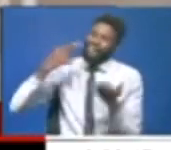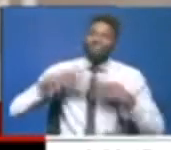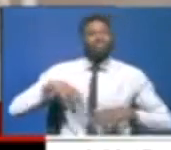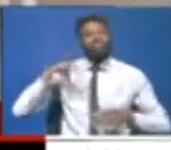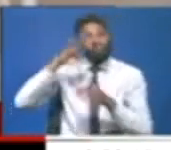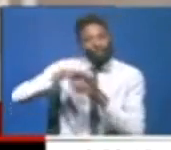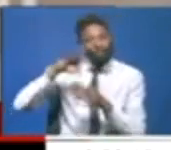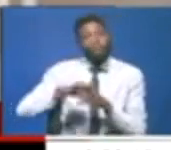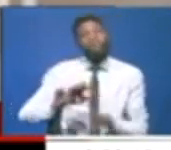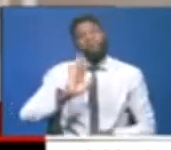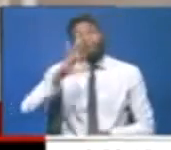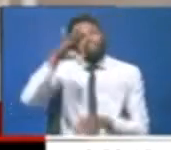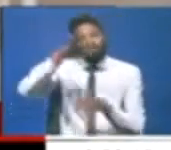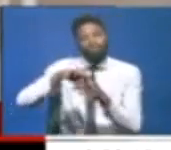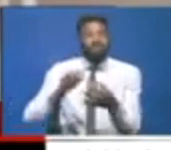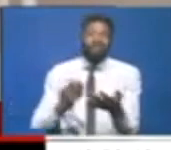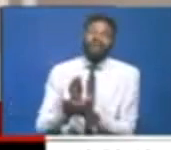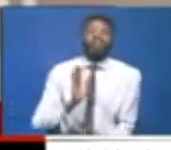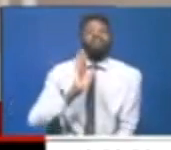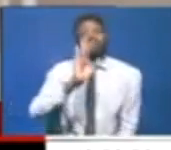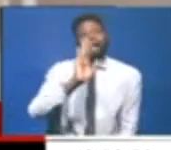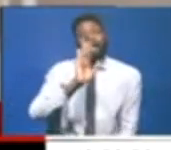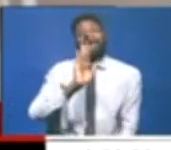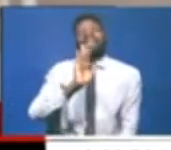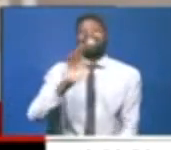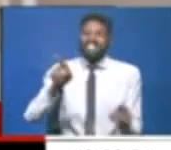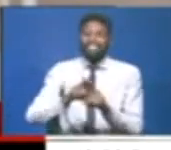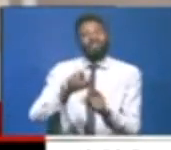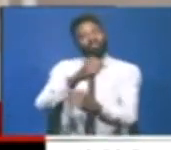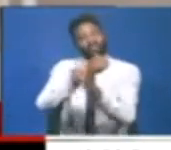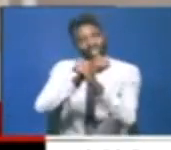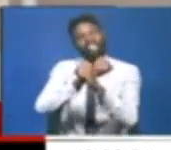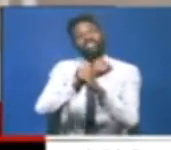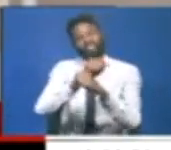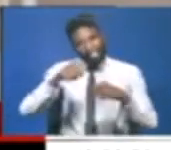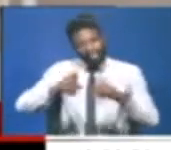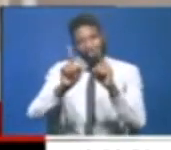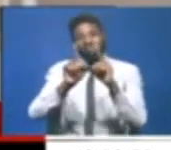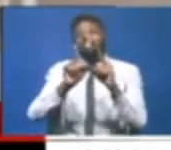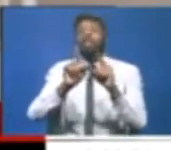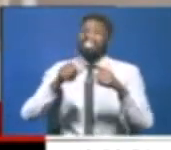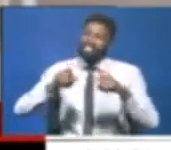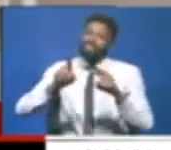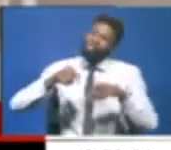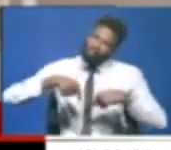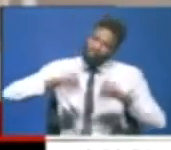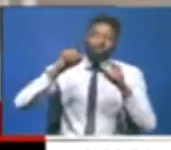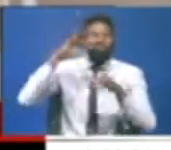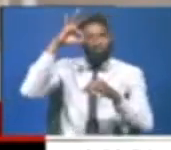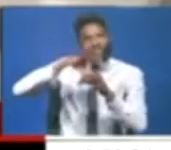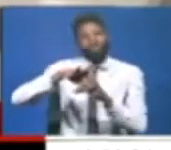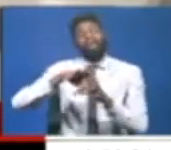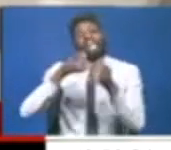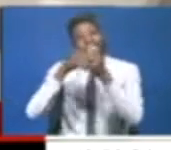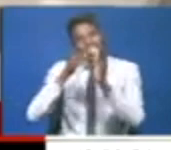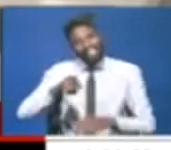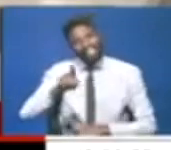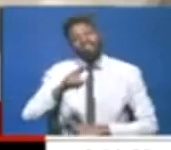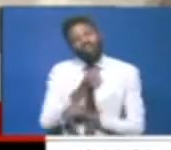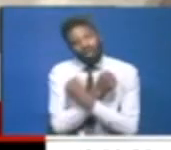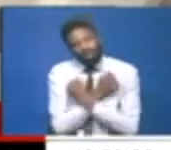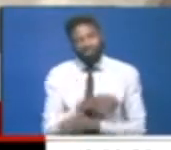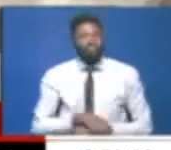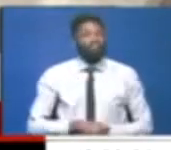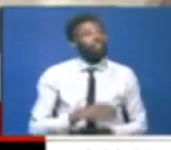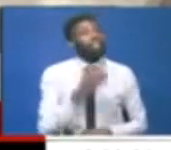yako ni haki yako, ni ngao yako. Jitokeze umchague kiongozi ambaye unampenda. Asante. Asante. Na